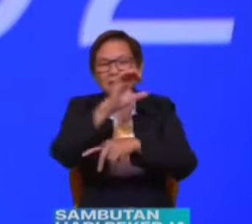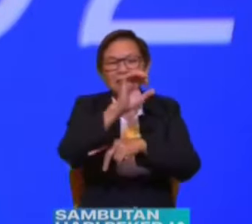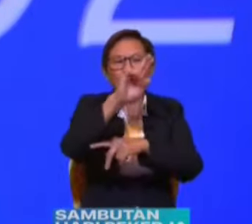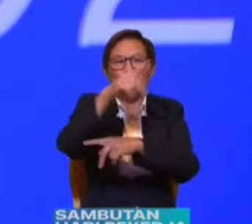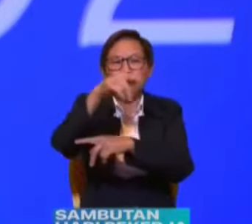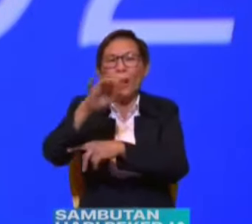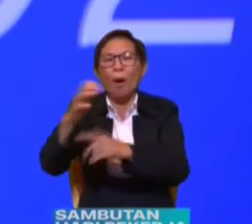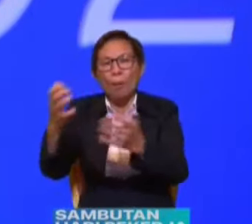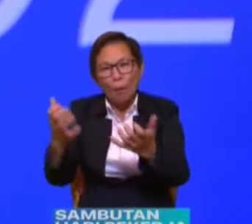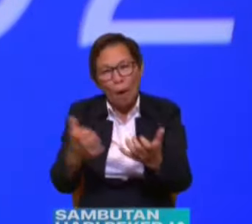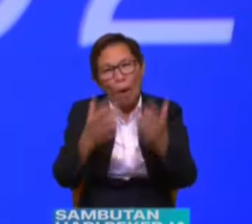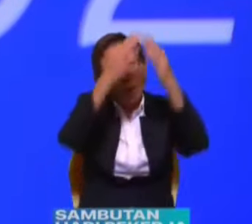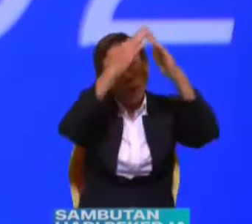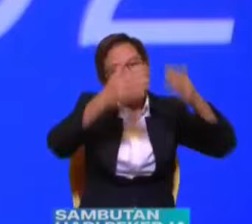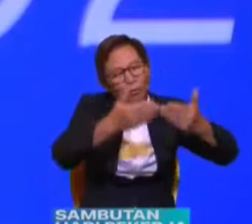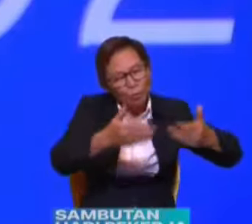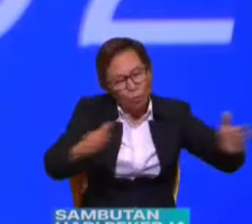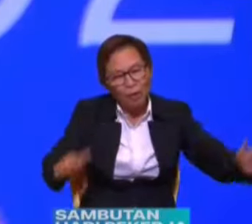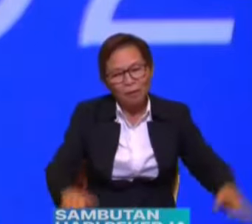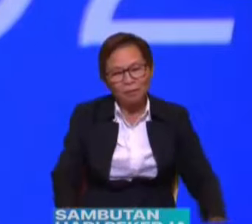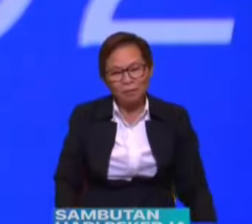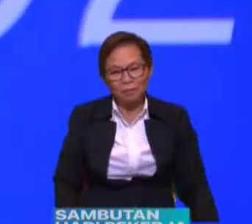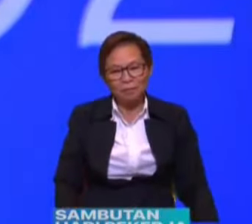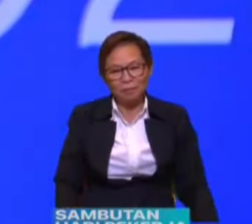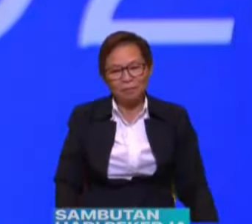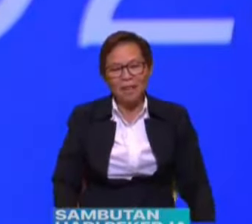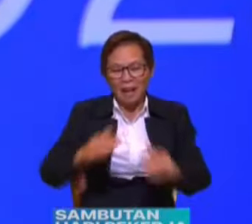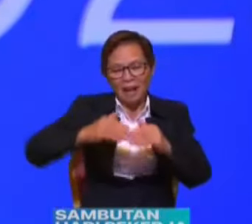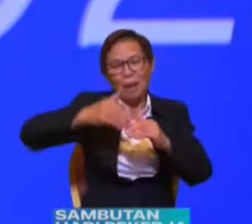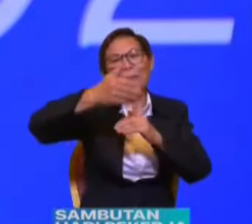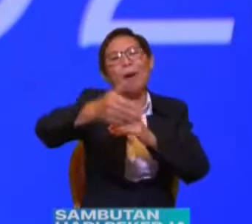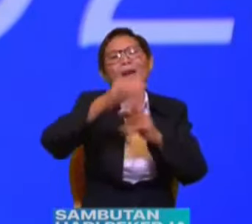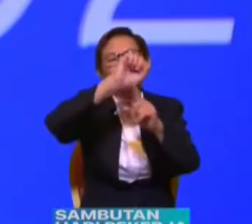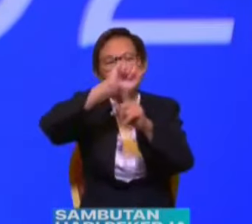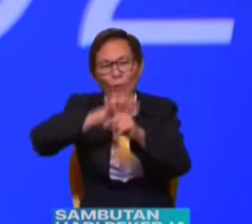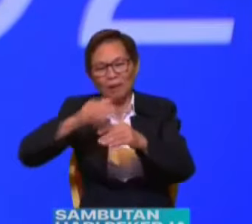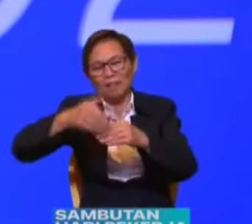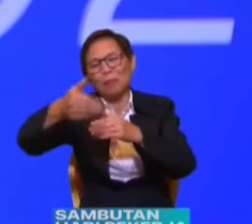house, dia langkau Syawal.